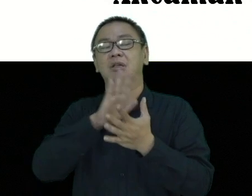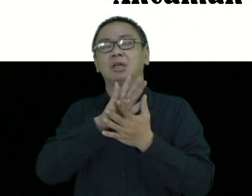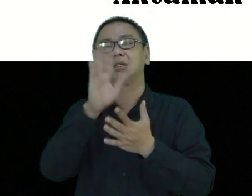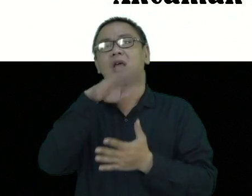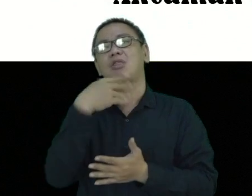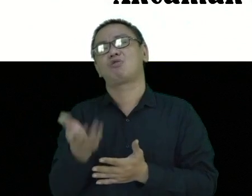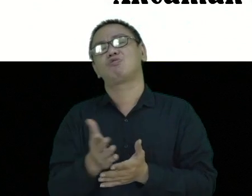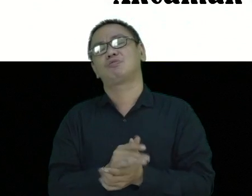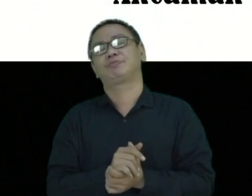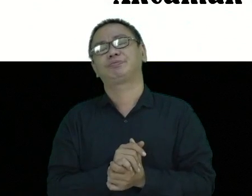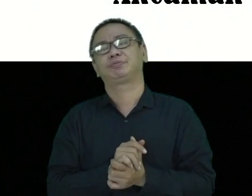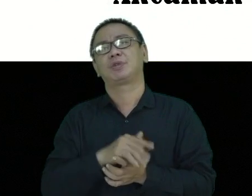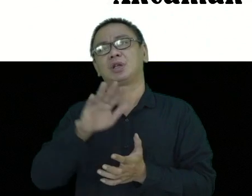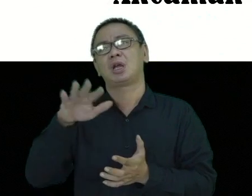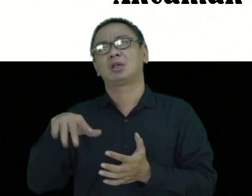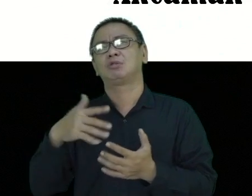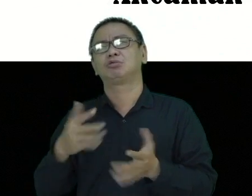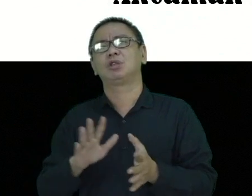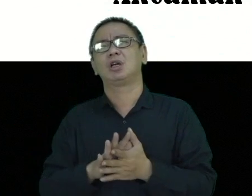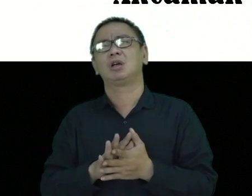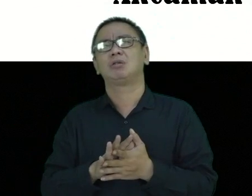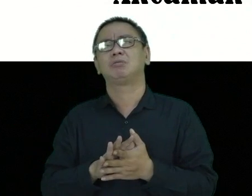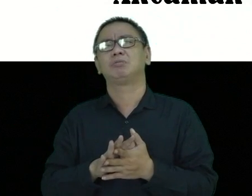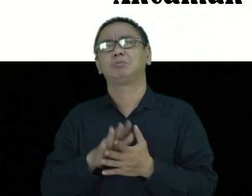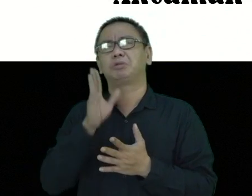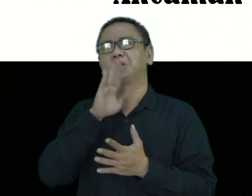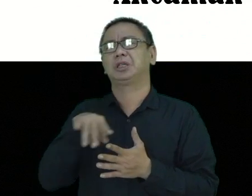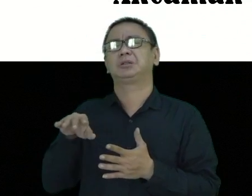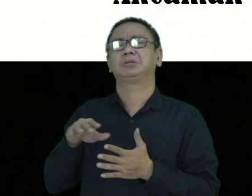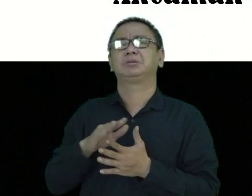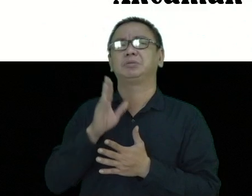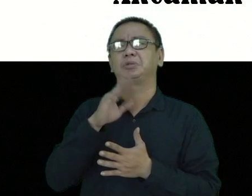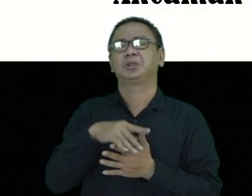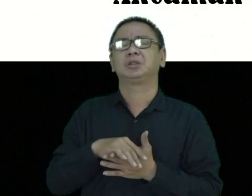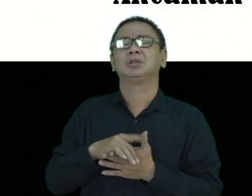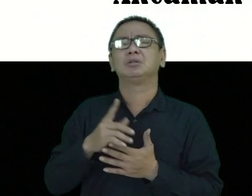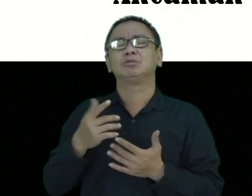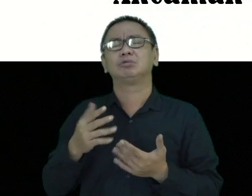Anak-anak yang juga sudah mulai bosan, makanya ketika sudah ada yang mulai